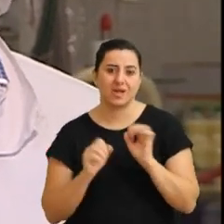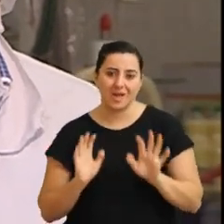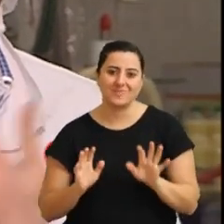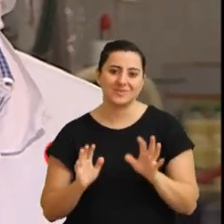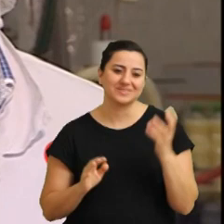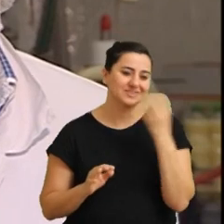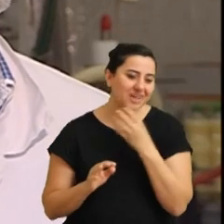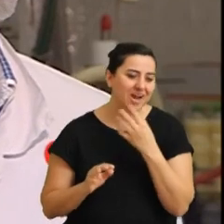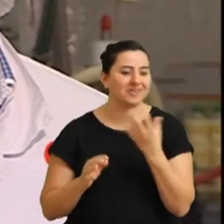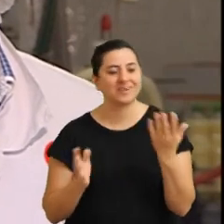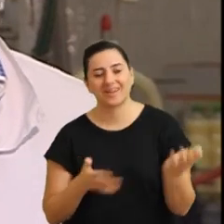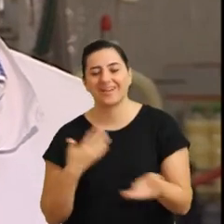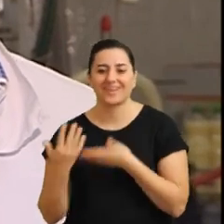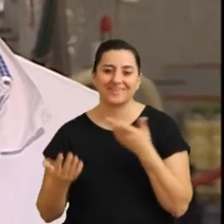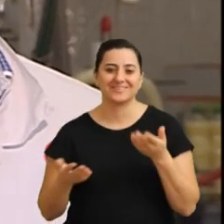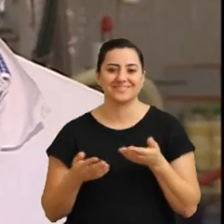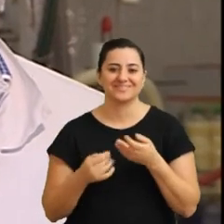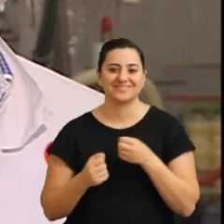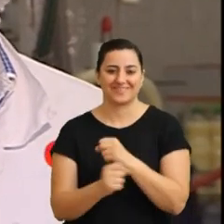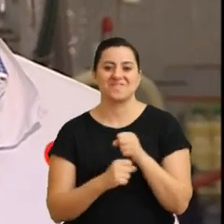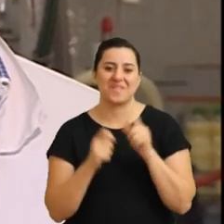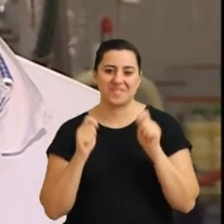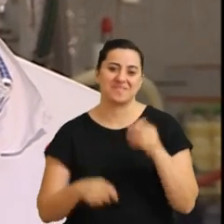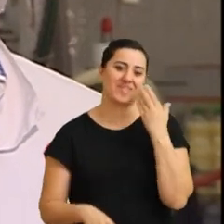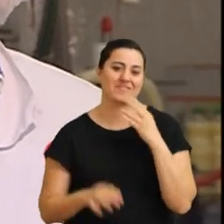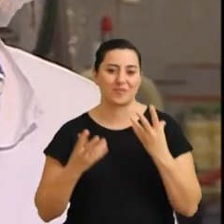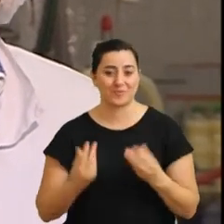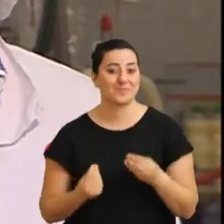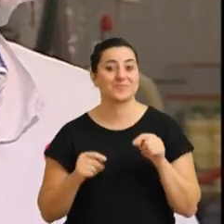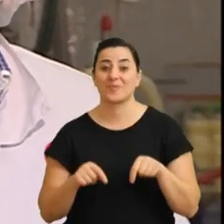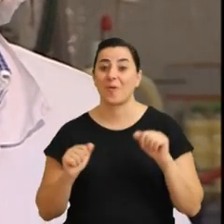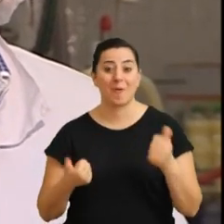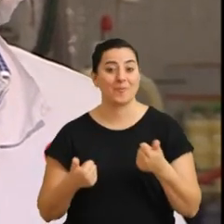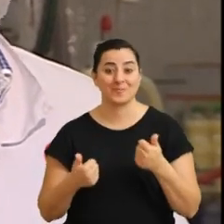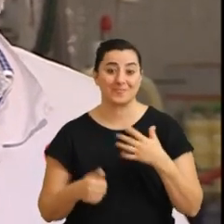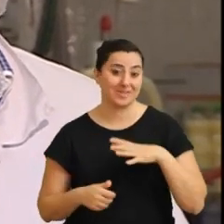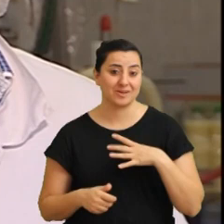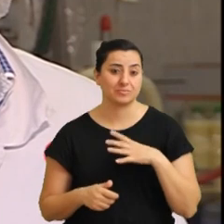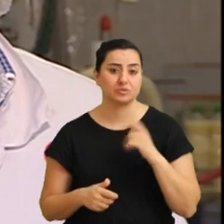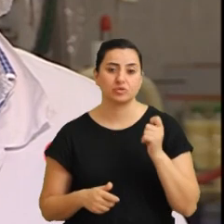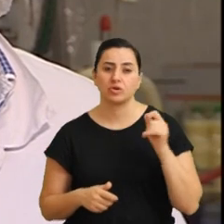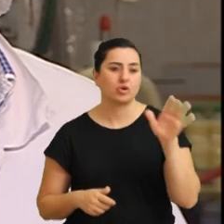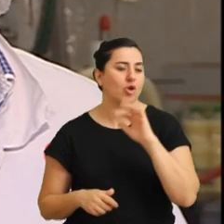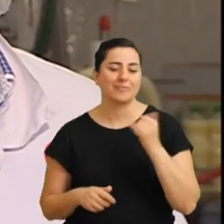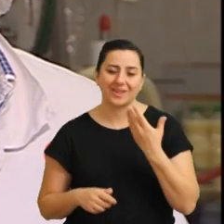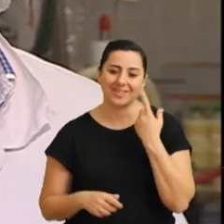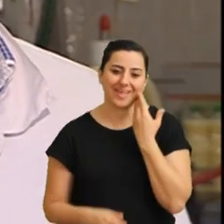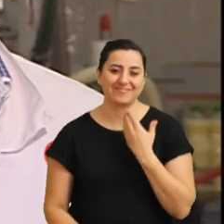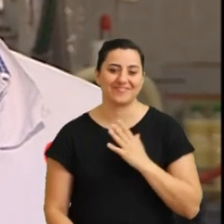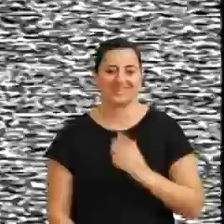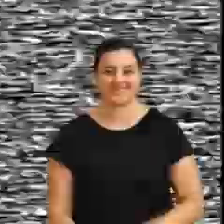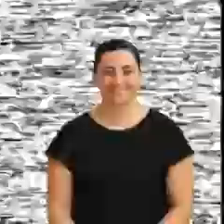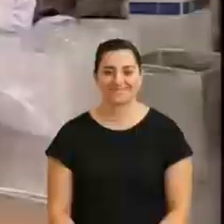işte şarkılarla, türkülerle, kayıkçı, mayıkçı onu da keyifli hale getirdik. Önemli olan istemek. Zor olan şeyler bile keyifli olabiliyor bir